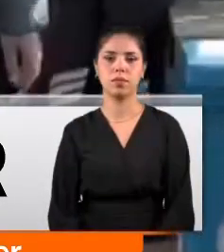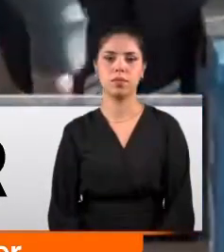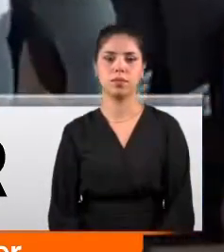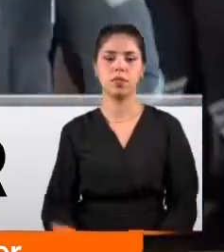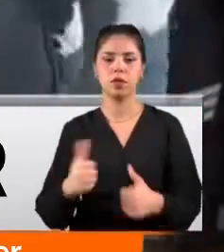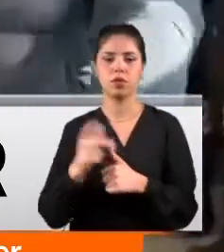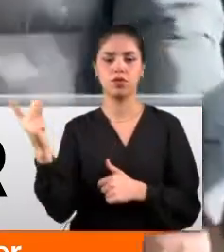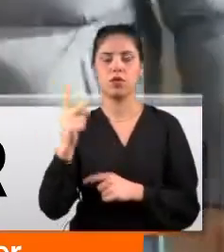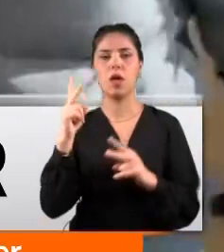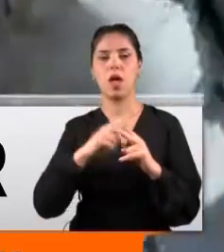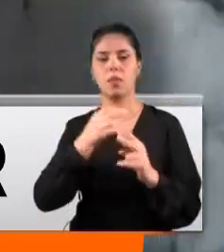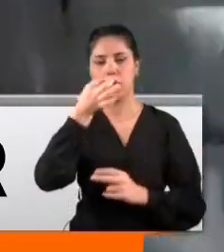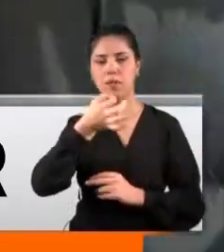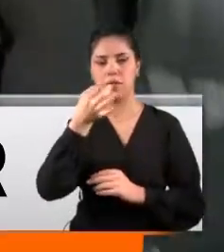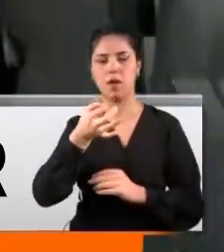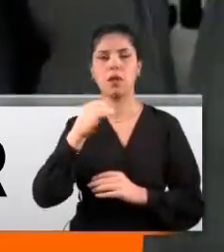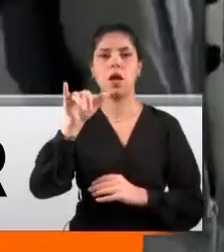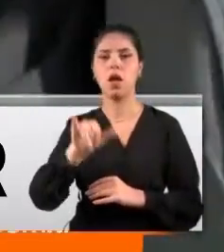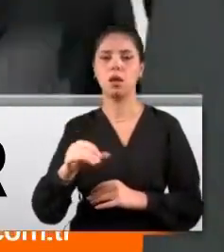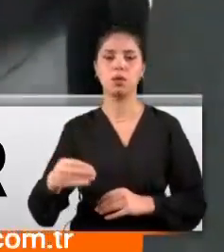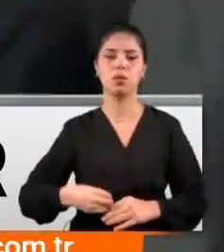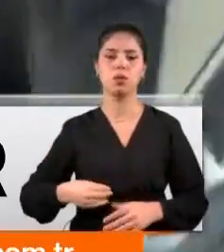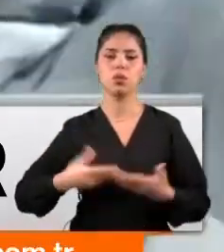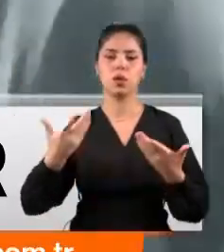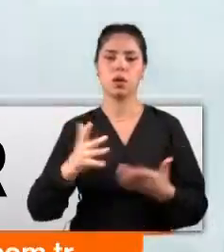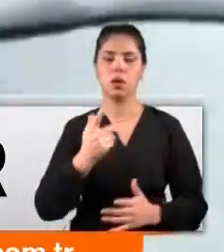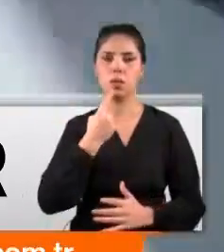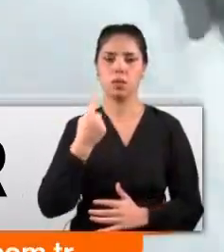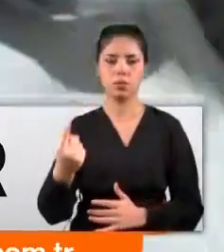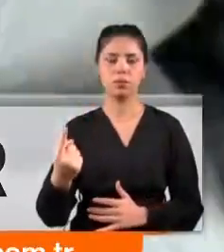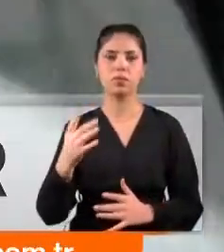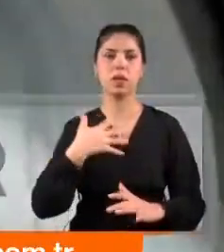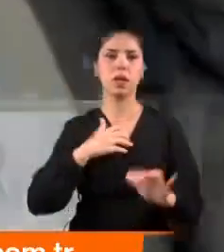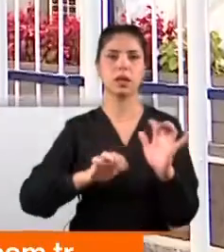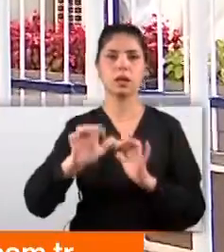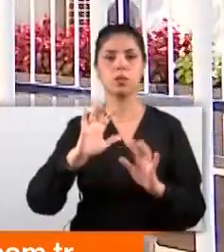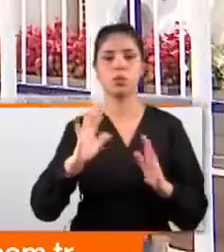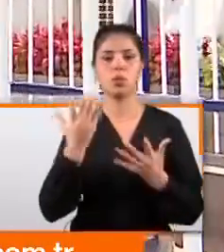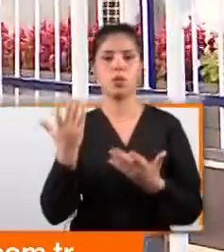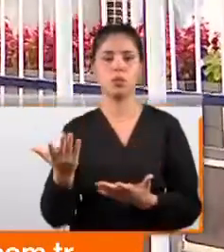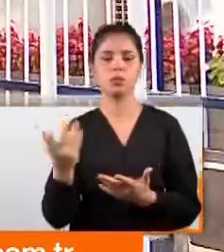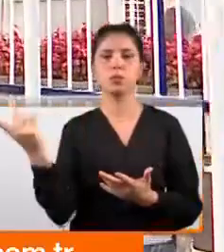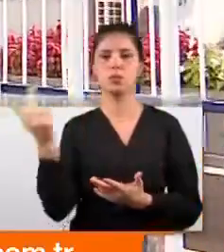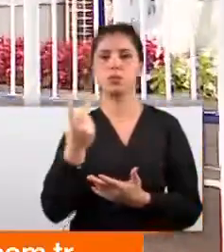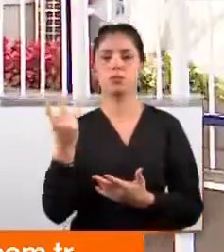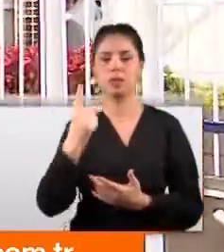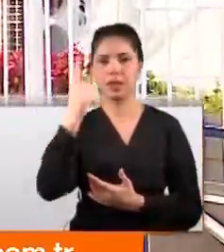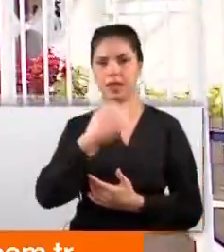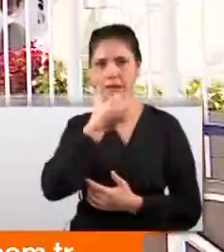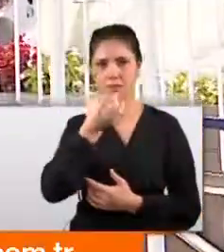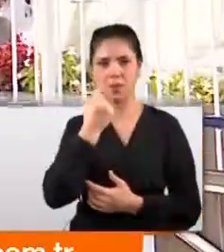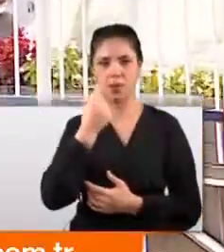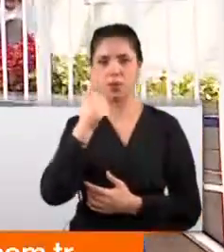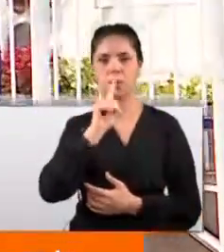Çift emniyette verdikleri ifadede haklarındaki suçlamaları kabul etmedi. Savunmaları ilginçti. Kıvanç ve Beril Tolu ilk